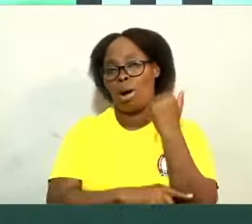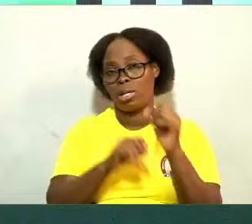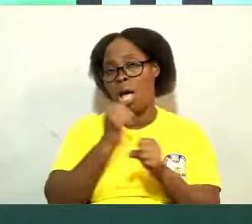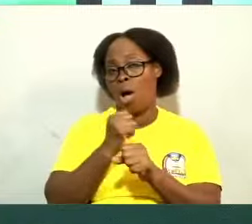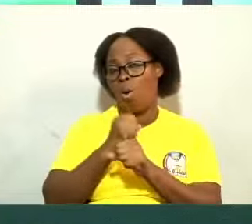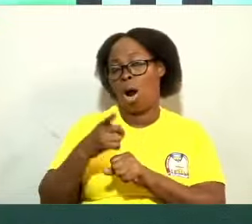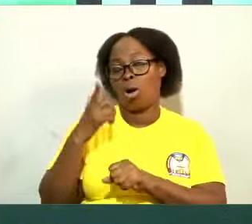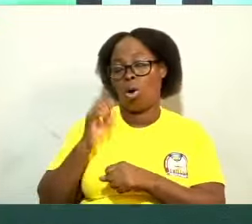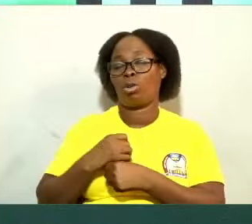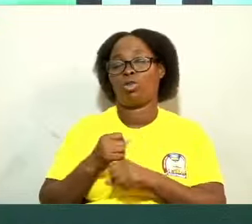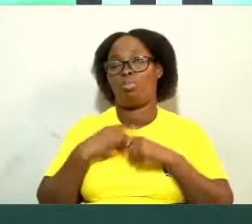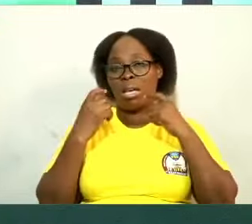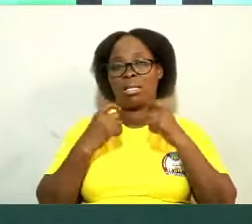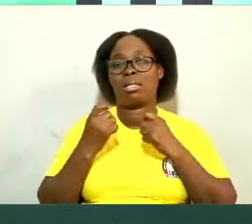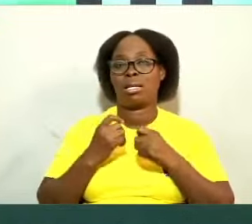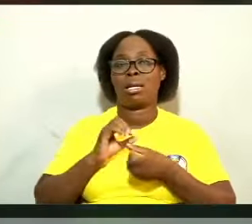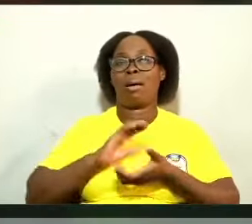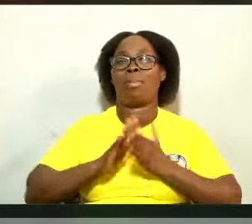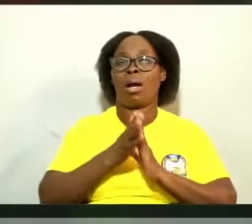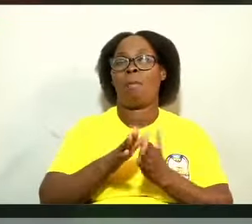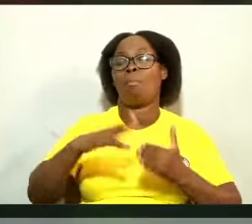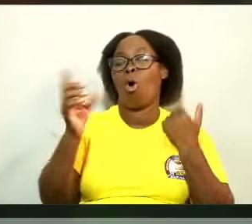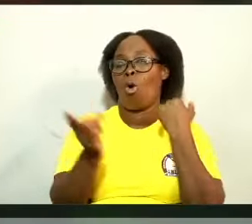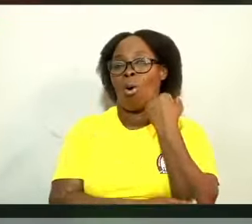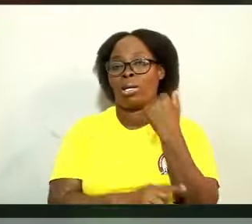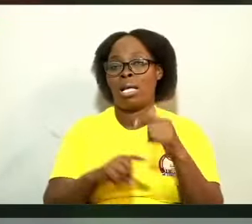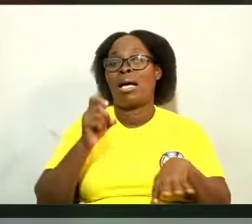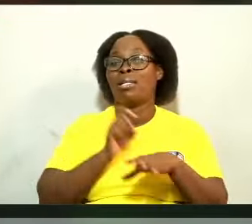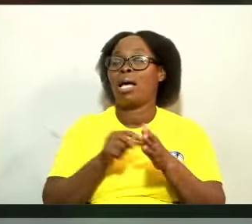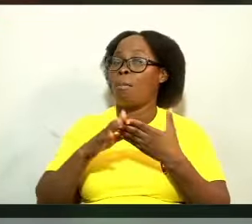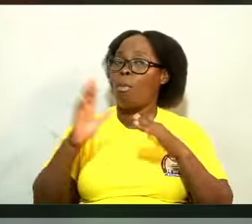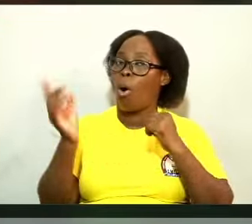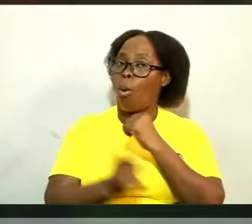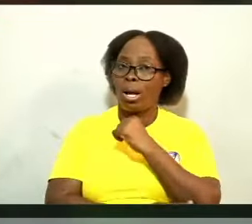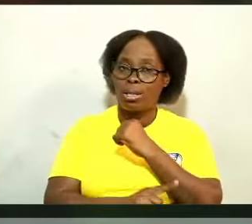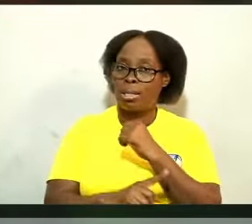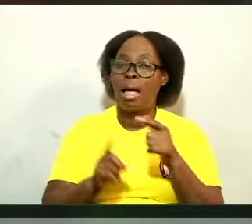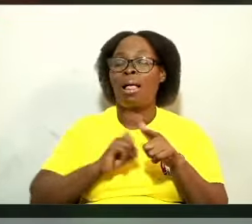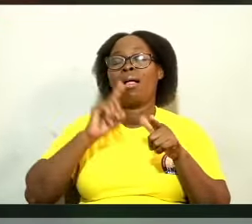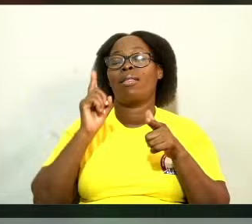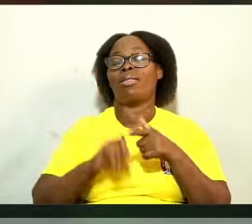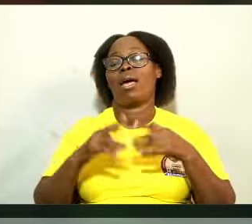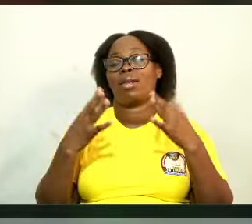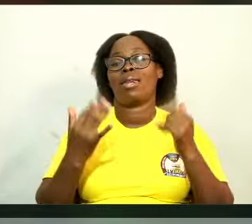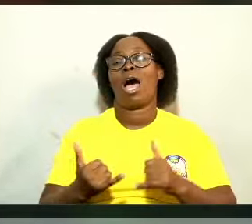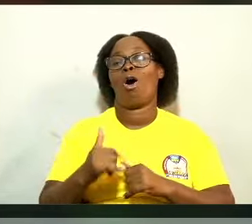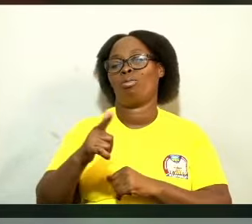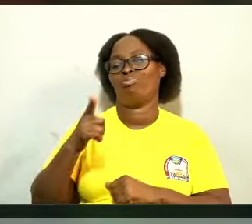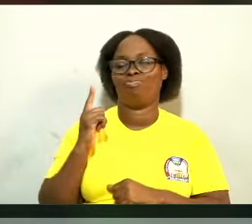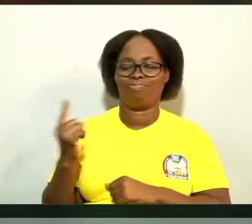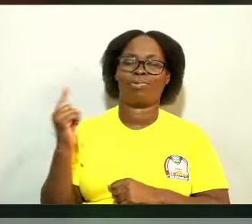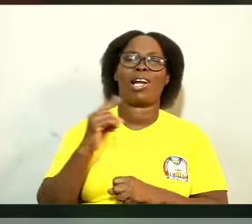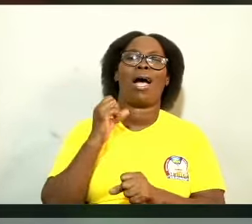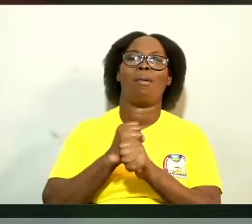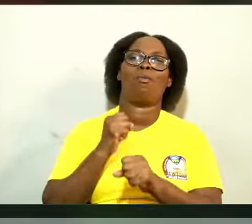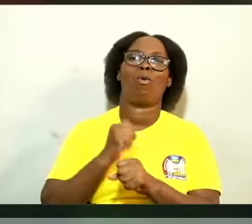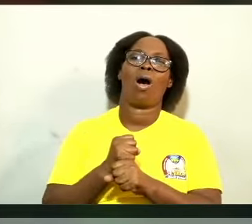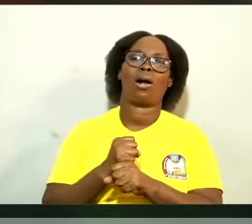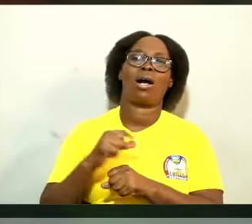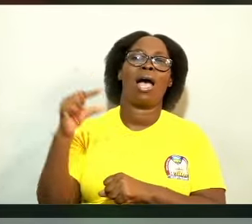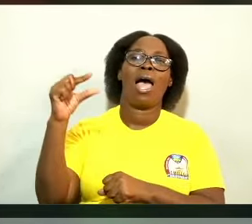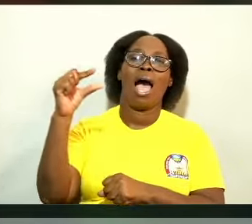ni kuifanya dhambi kuwa mbaya mno. Na ikisha kuwa mbaya mno, ndio sasa sheria inakuja kazini.